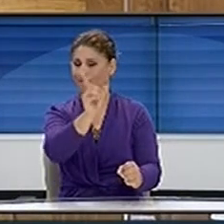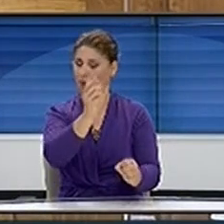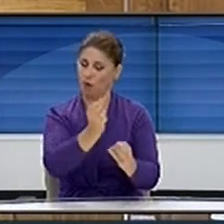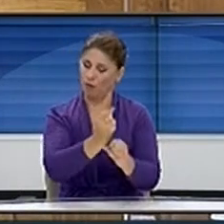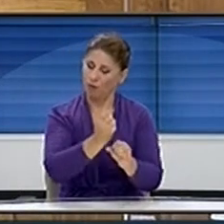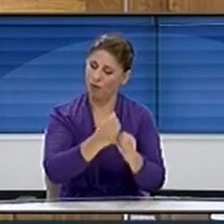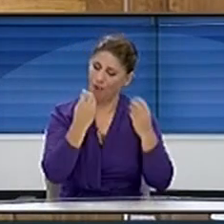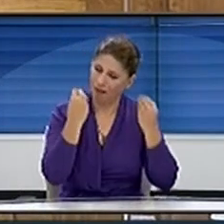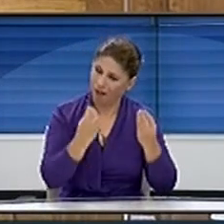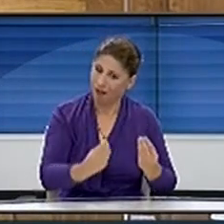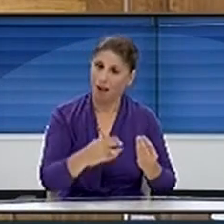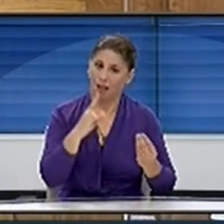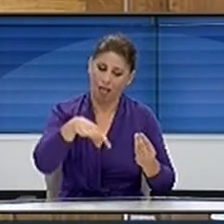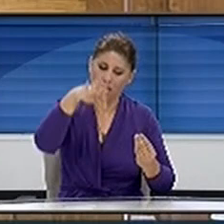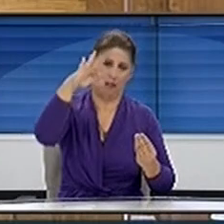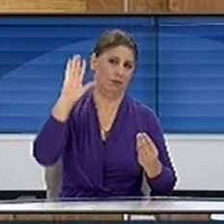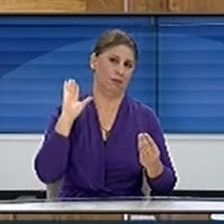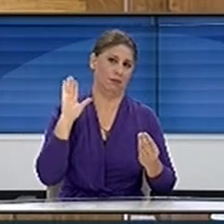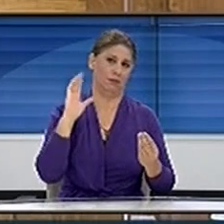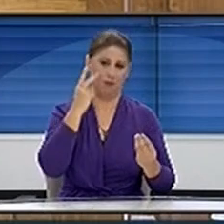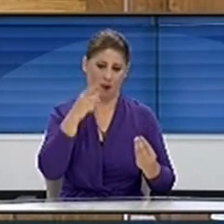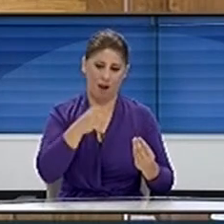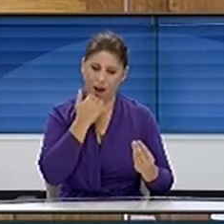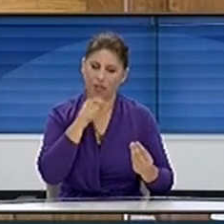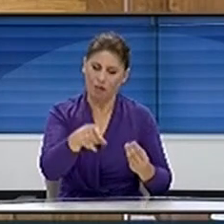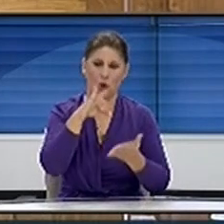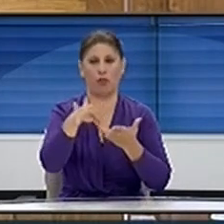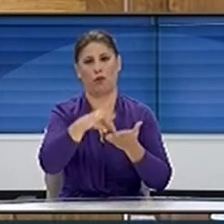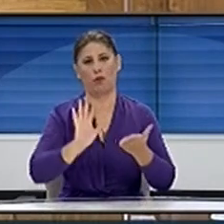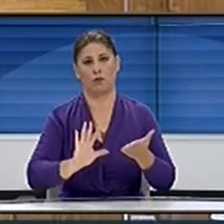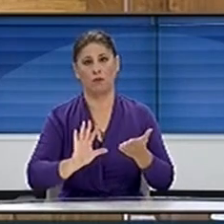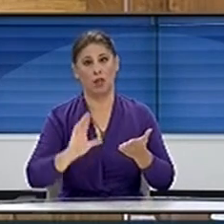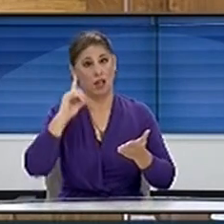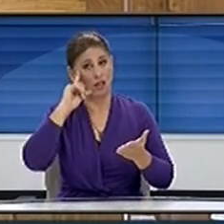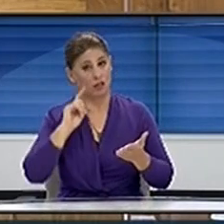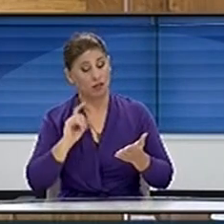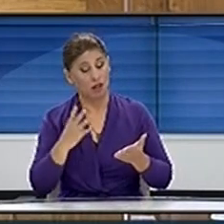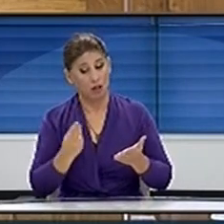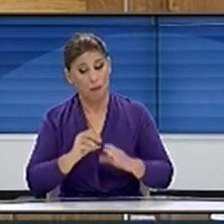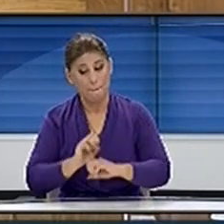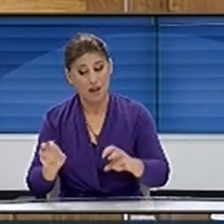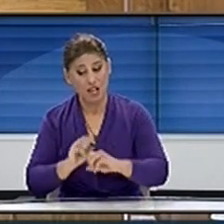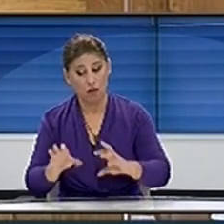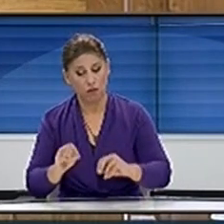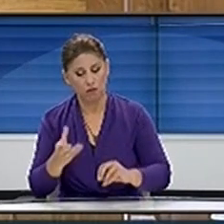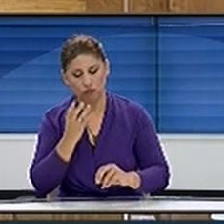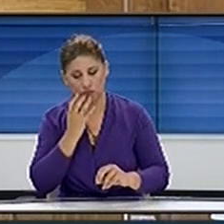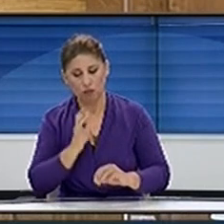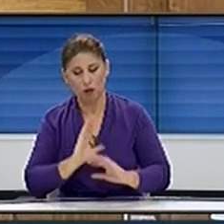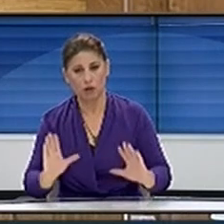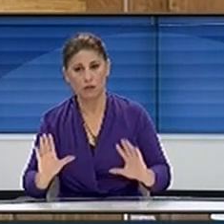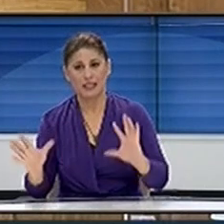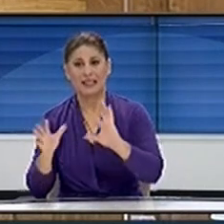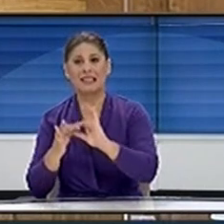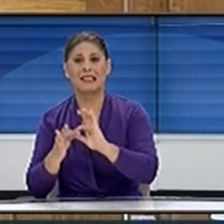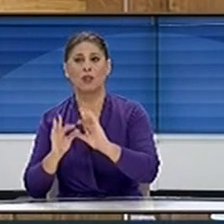κανείς ειδικός για να αντιληφθεί πόσο πολύτιμες είναι οι αξιόπιστες πληροφορίες στο σύνθετο